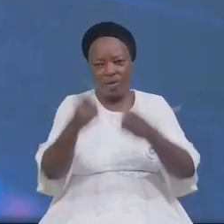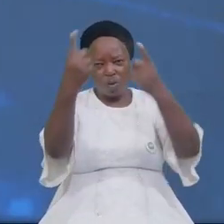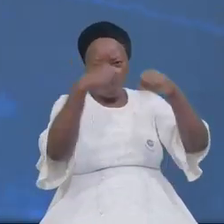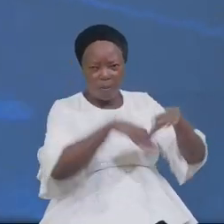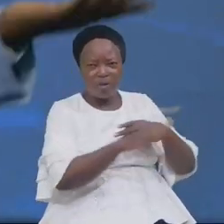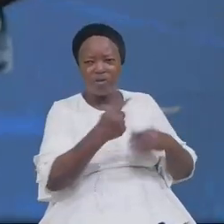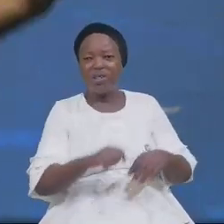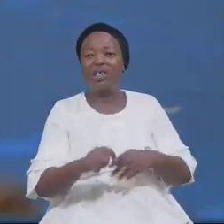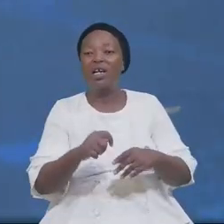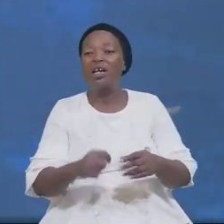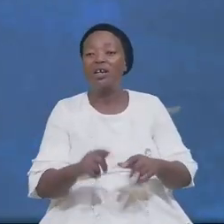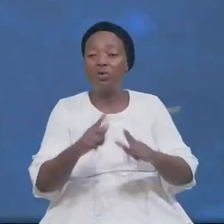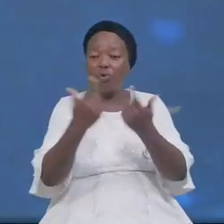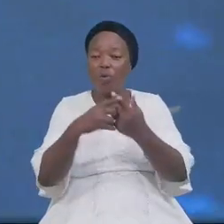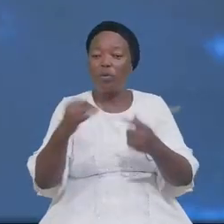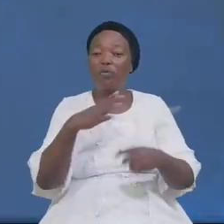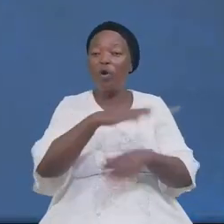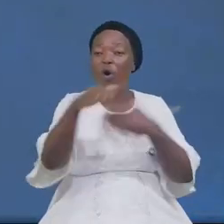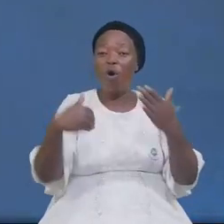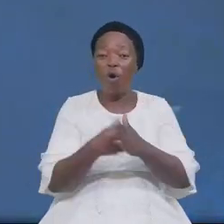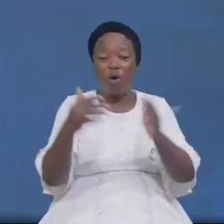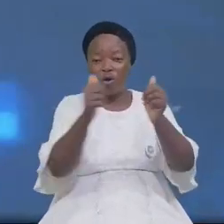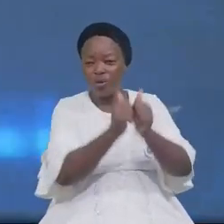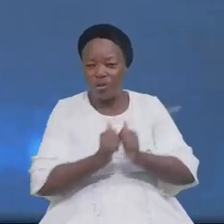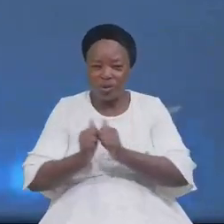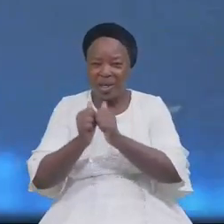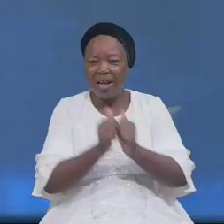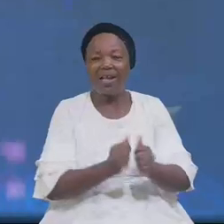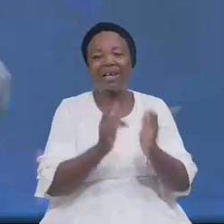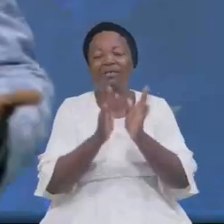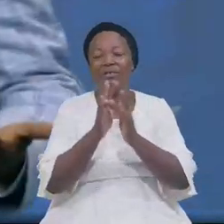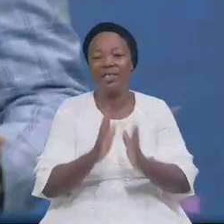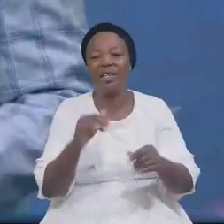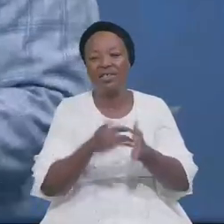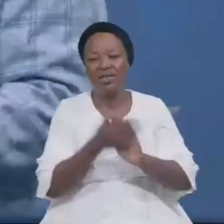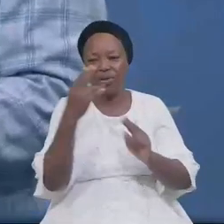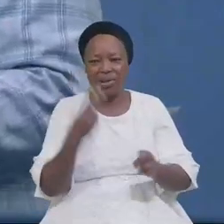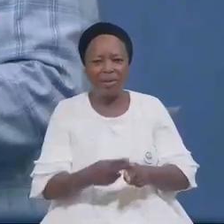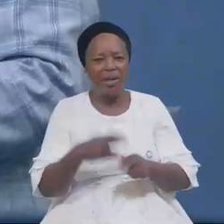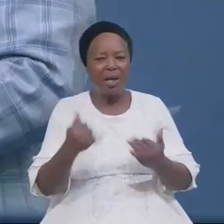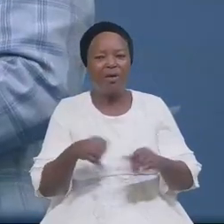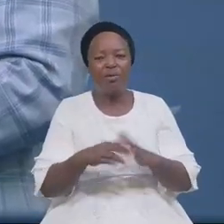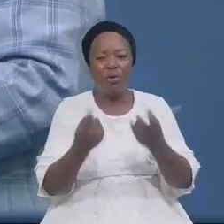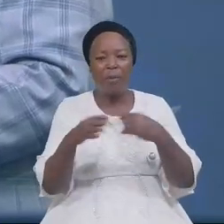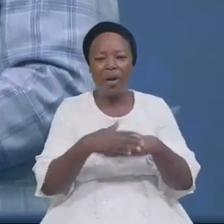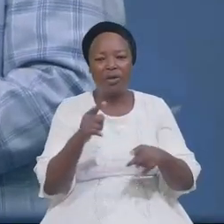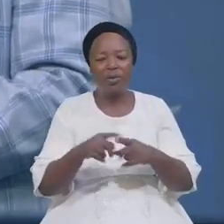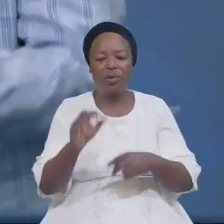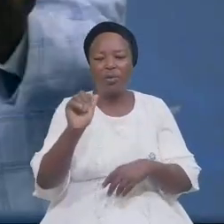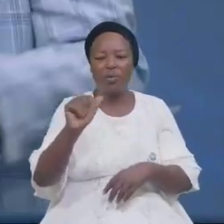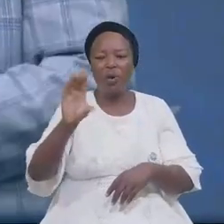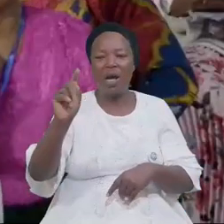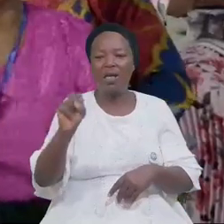des cassis chrétiens pour venir à l'assemblée des chrétiens entiers.